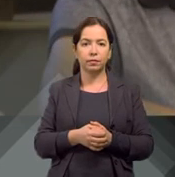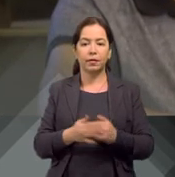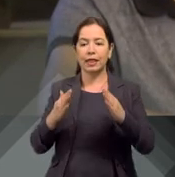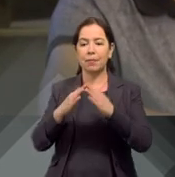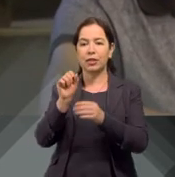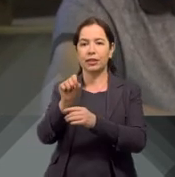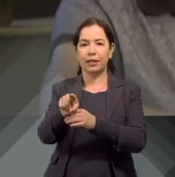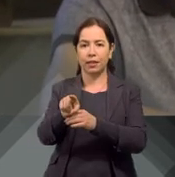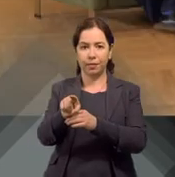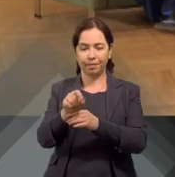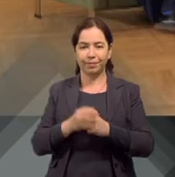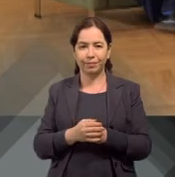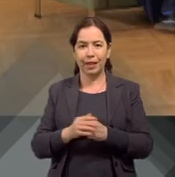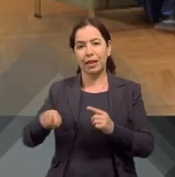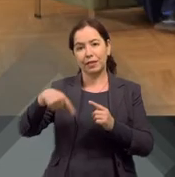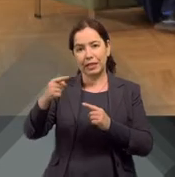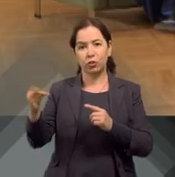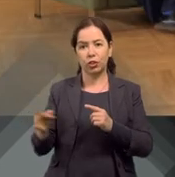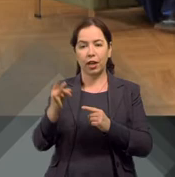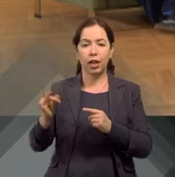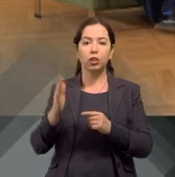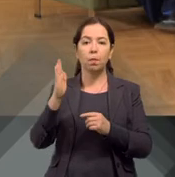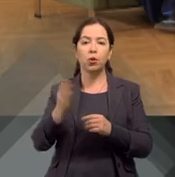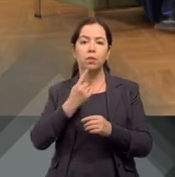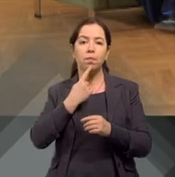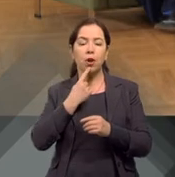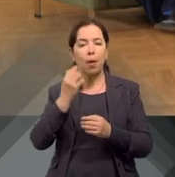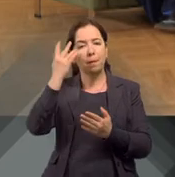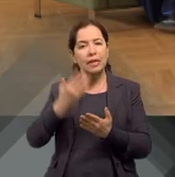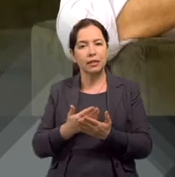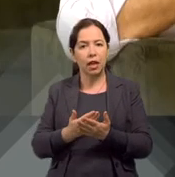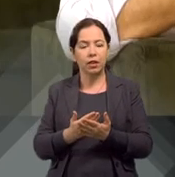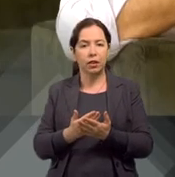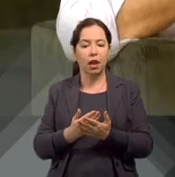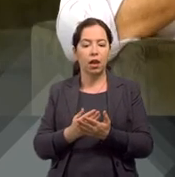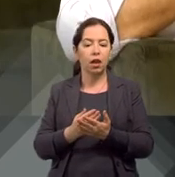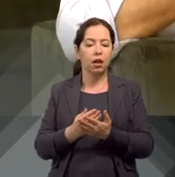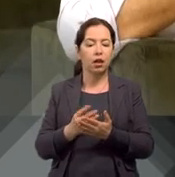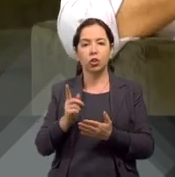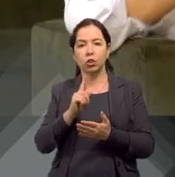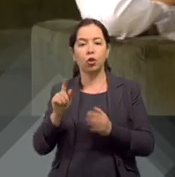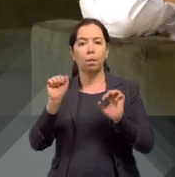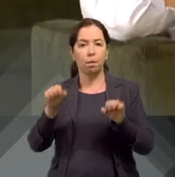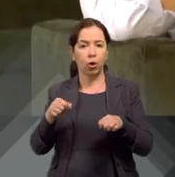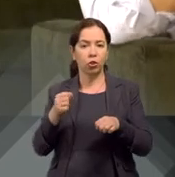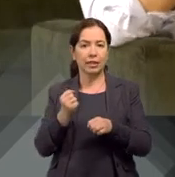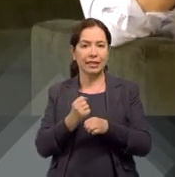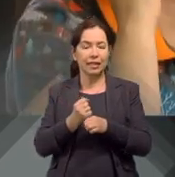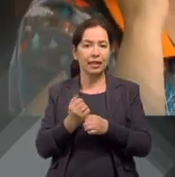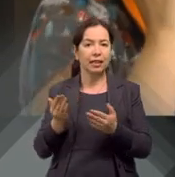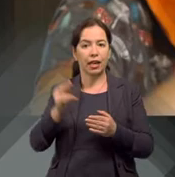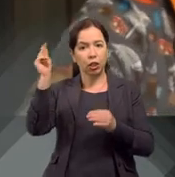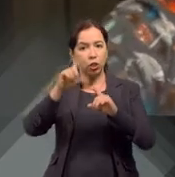Домашнее задание. В следующий раз давайте попробуем представить, что бы могла сделать некая